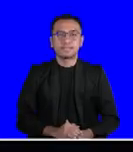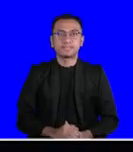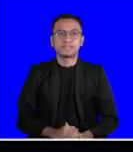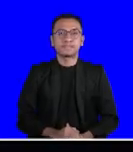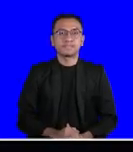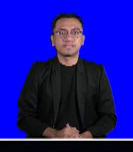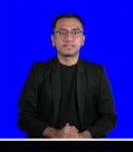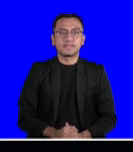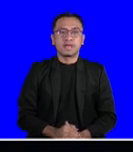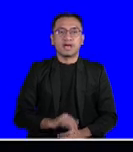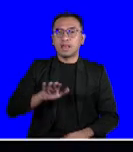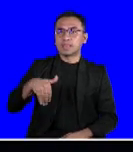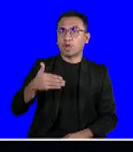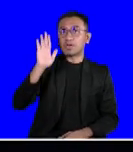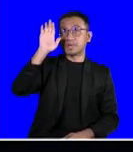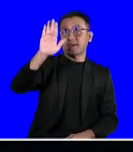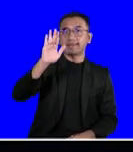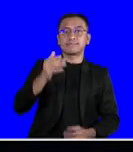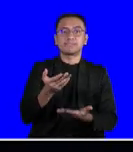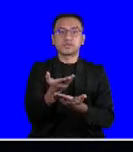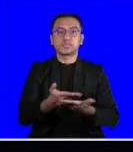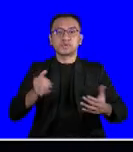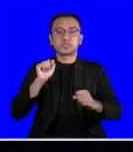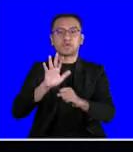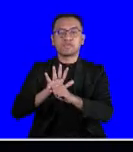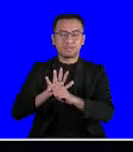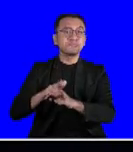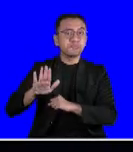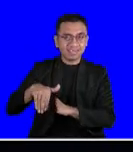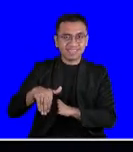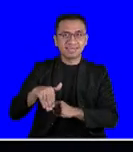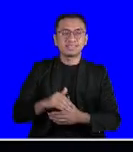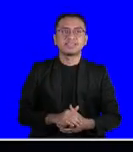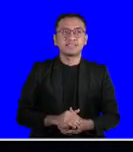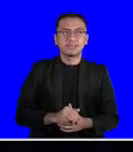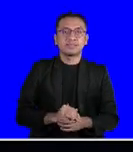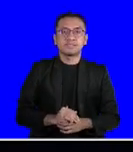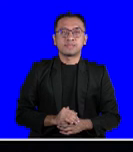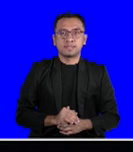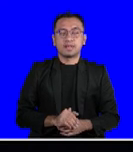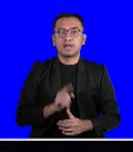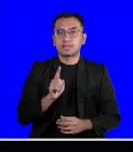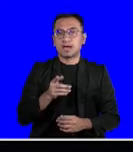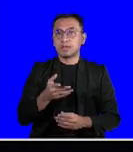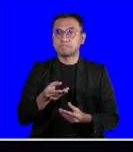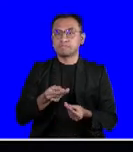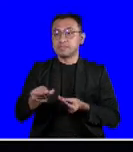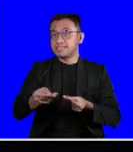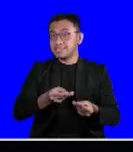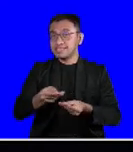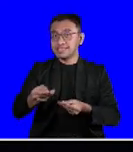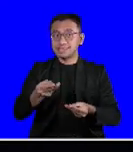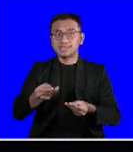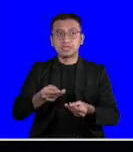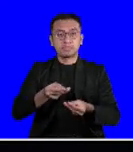Untuk tahun depan pandemi nampaknya masih akan berlangsung. Nah, karena itu bisnis-bisnis yang melayani